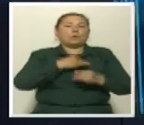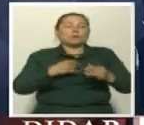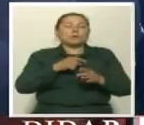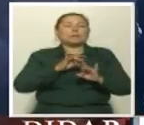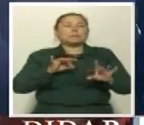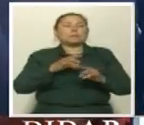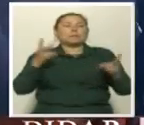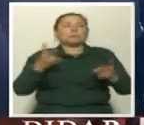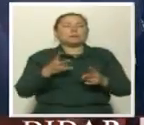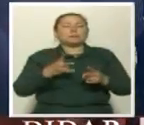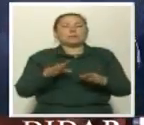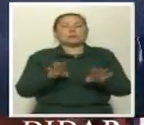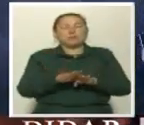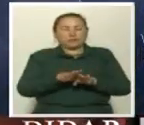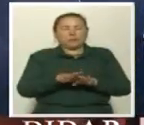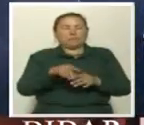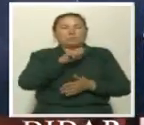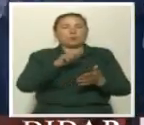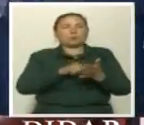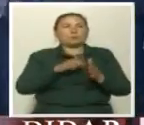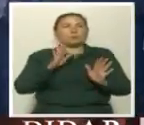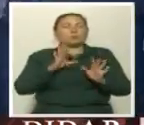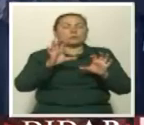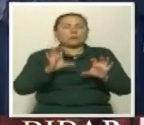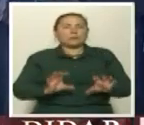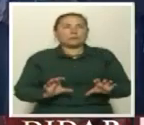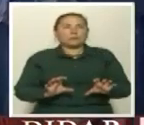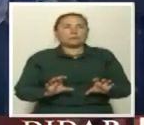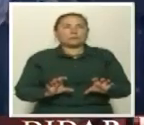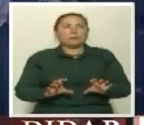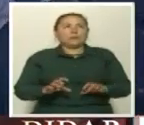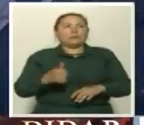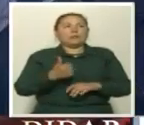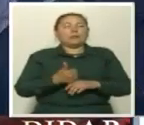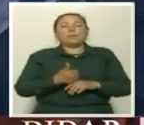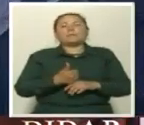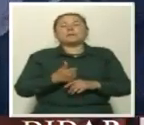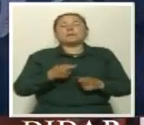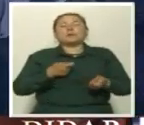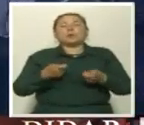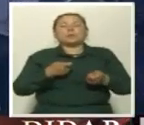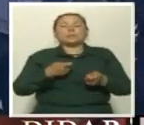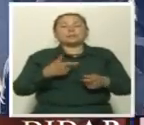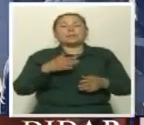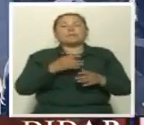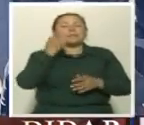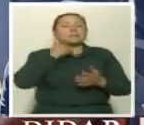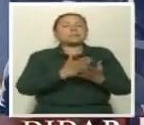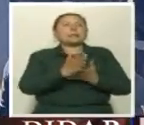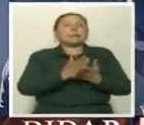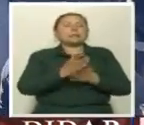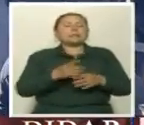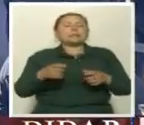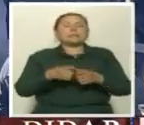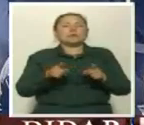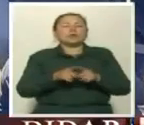отметил необходимость решения подобных вопросов только в рамках действующего законодательства. Глава Совета ветеранов Магаславской области рассказал, что в Совет старейшин